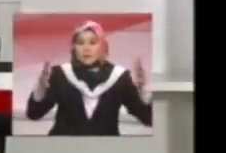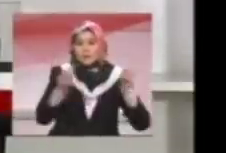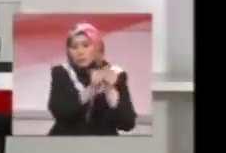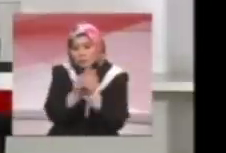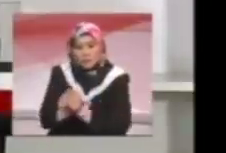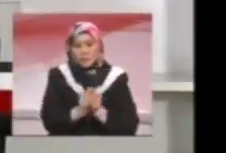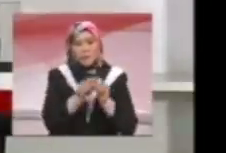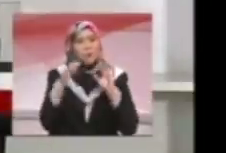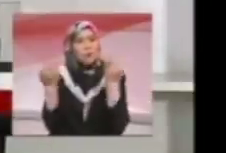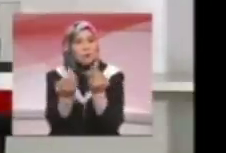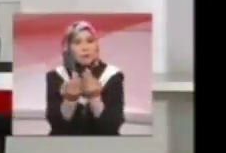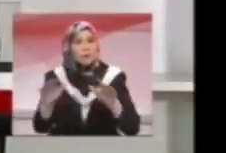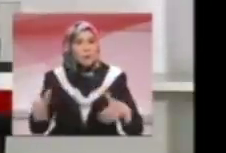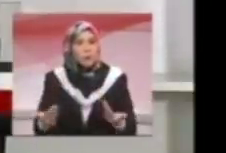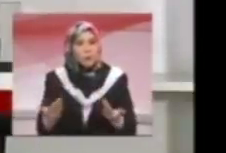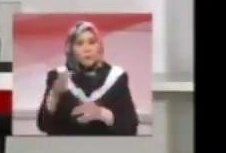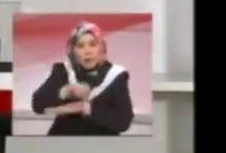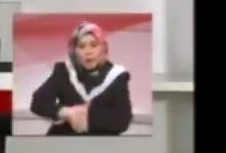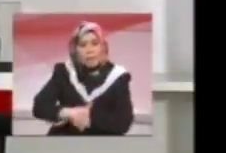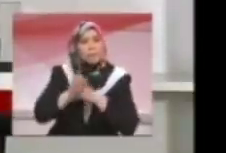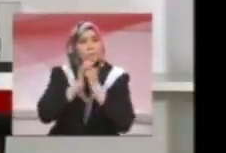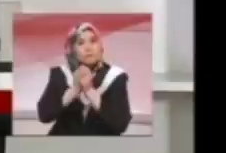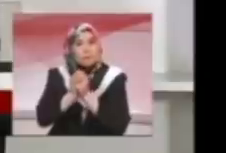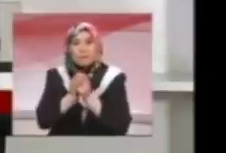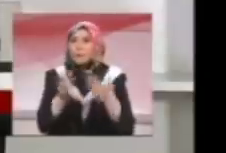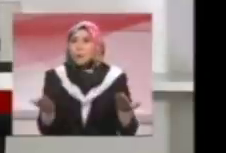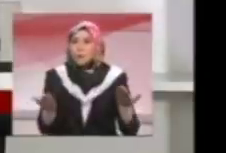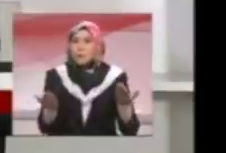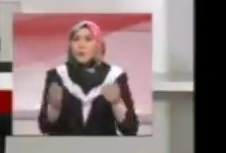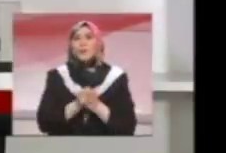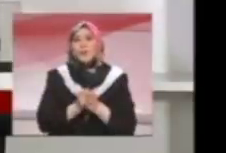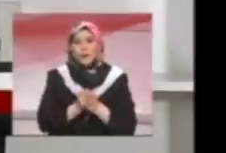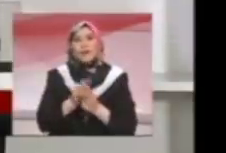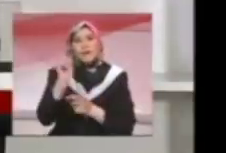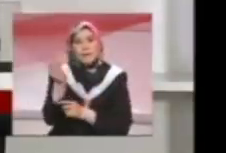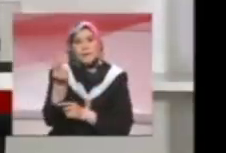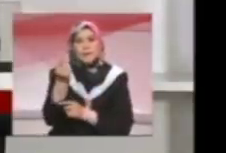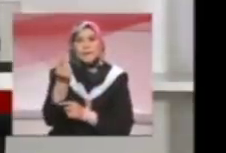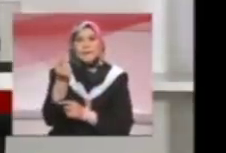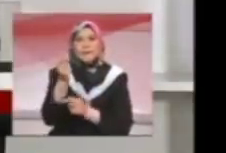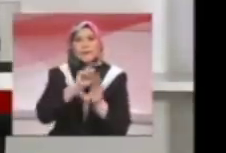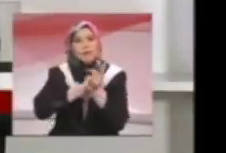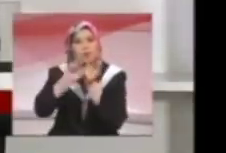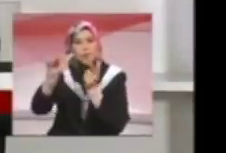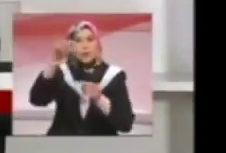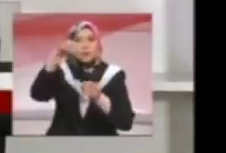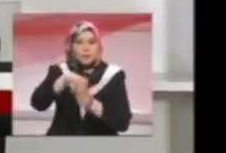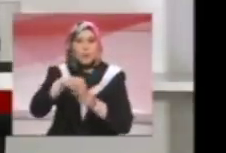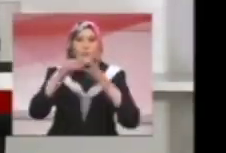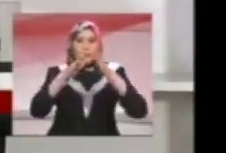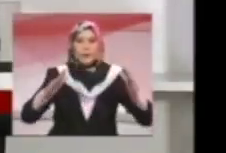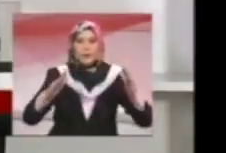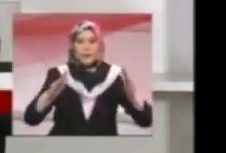yang melibatkan malam tahun baru juga hanya dibenarkan di rumah kediaman bersama ahli